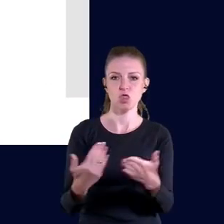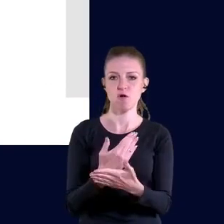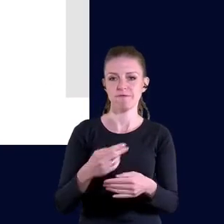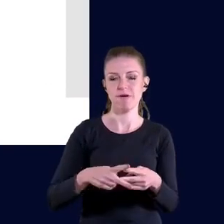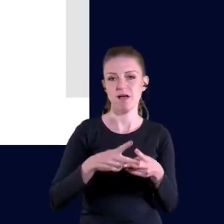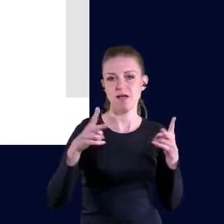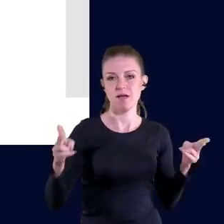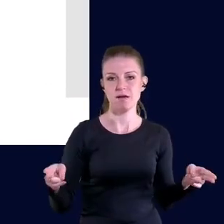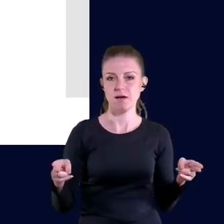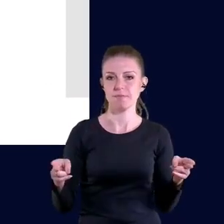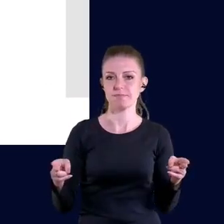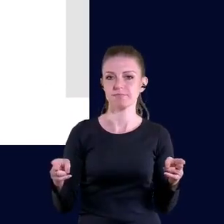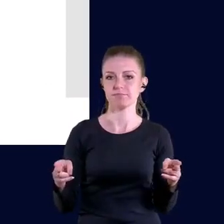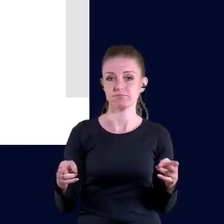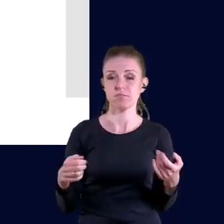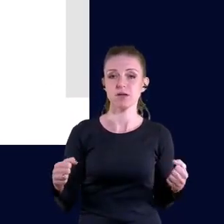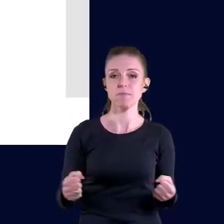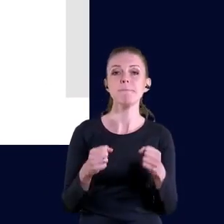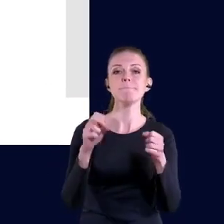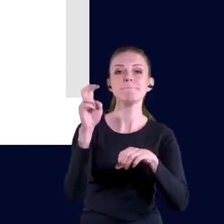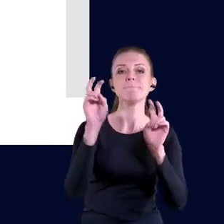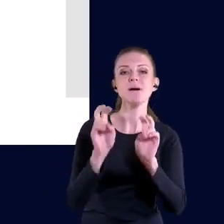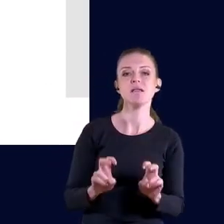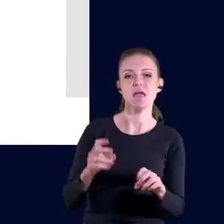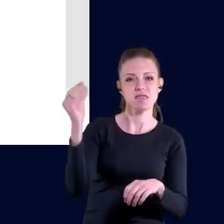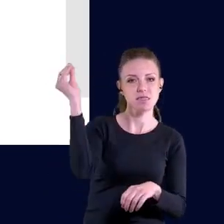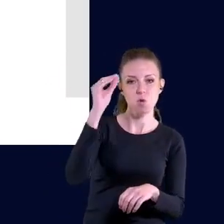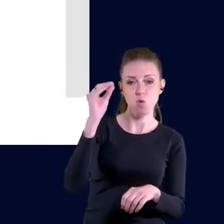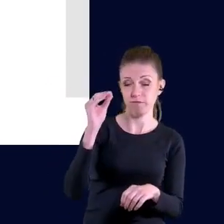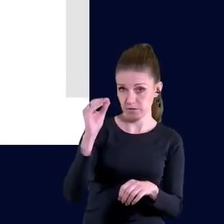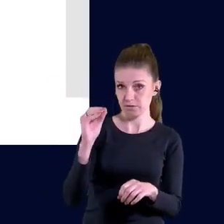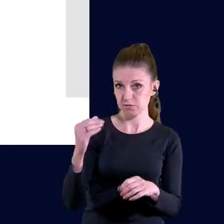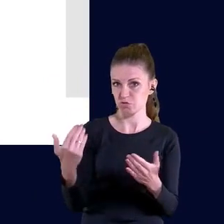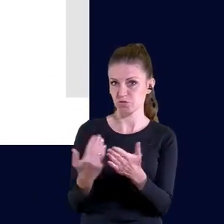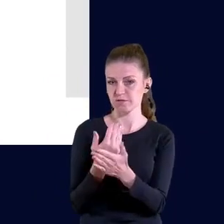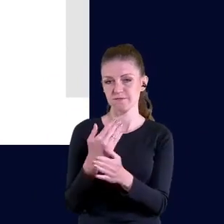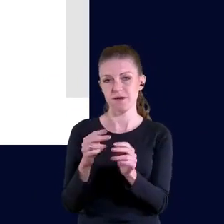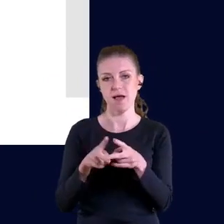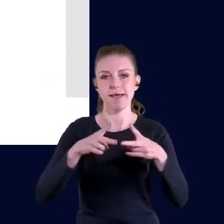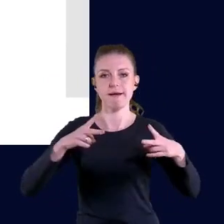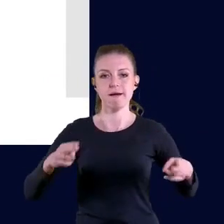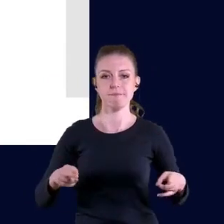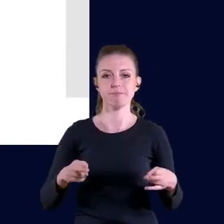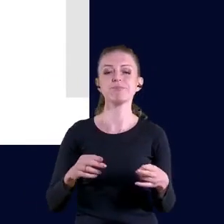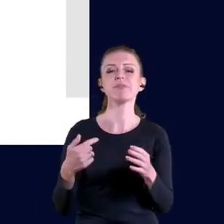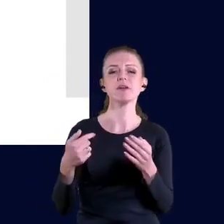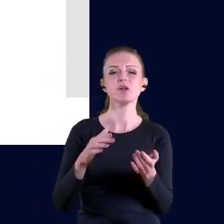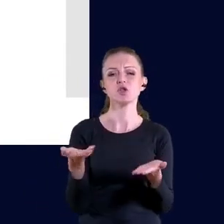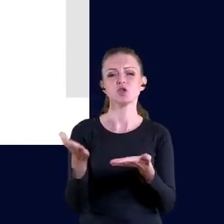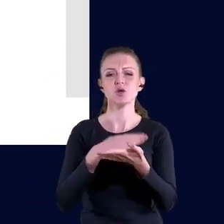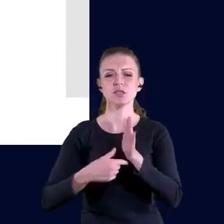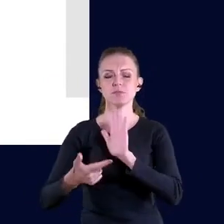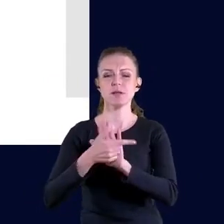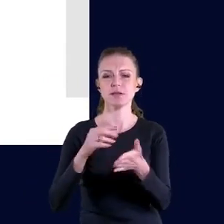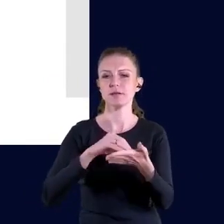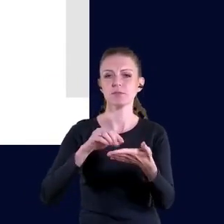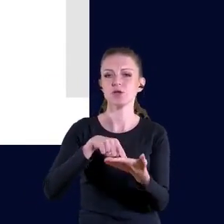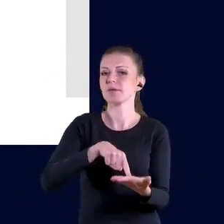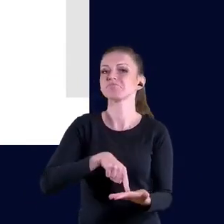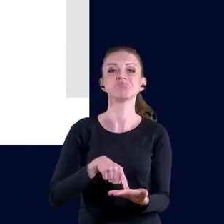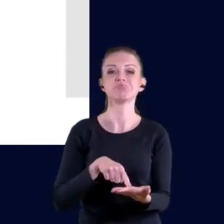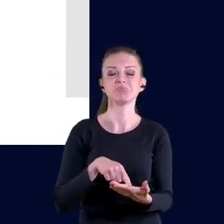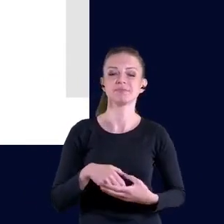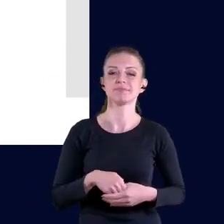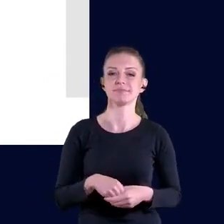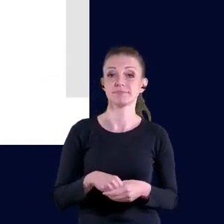przestrzeń badawczą na rzecz badań naukowych i Innowacji tego dokumentu czytamy o zamierzeniach komis to